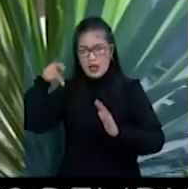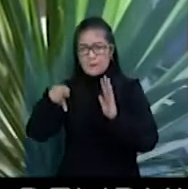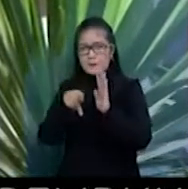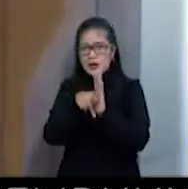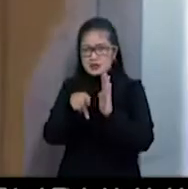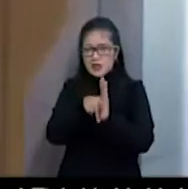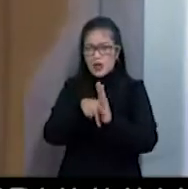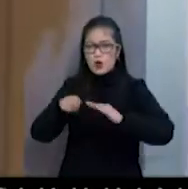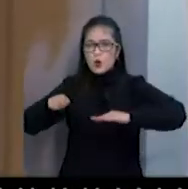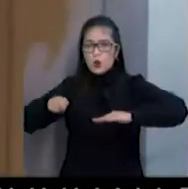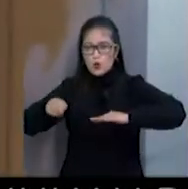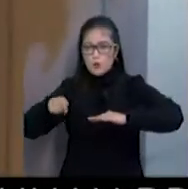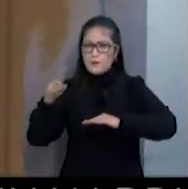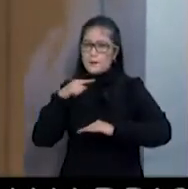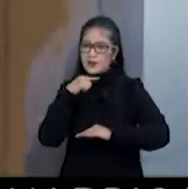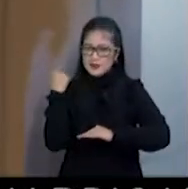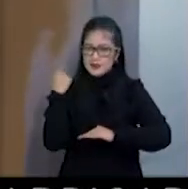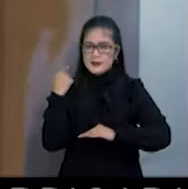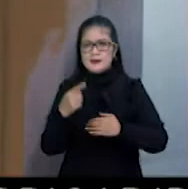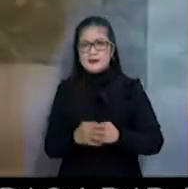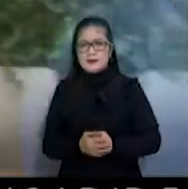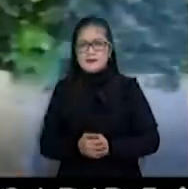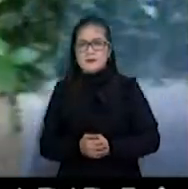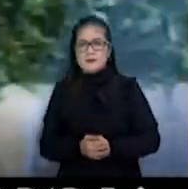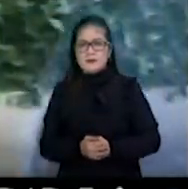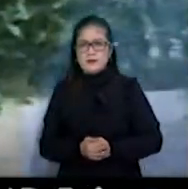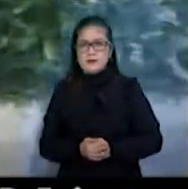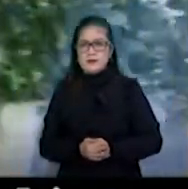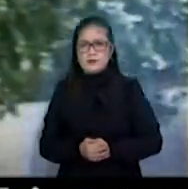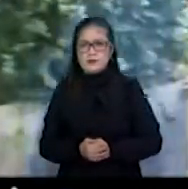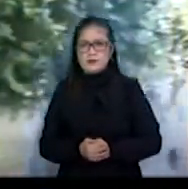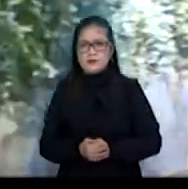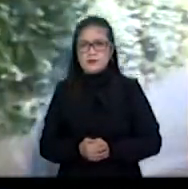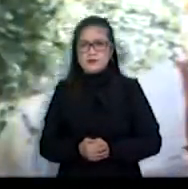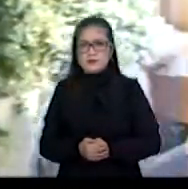Dari Jakarta, Tim Liputan iNews melaporkan.